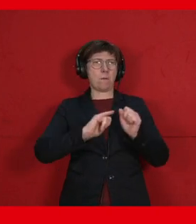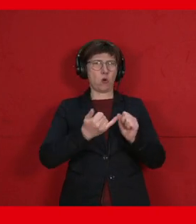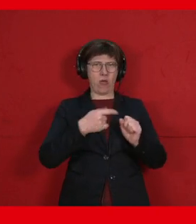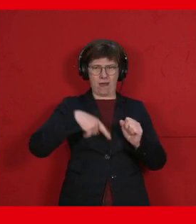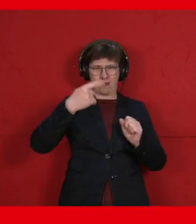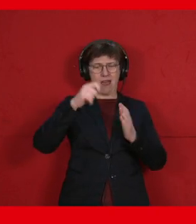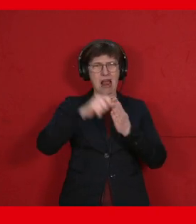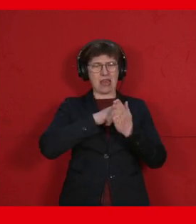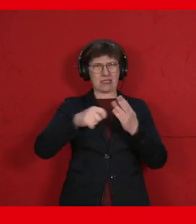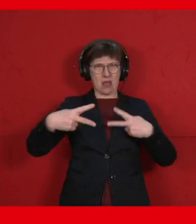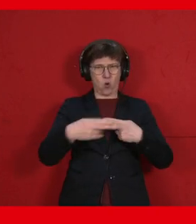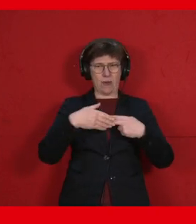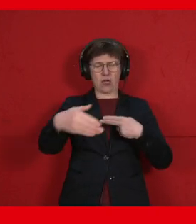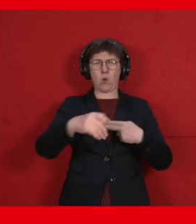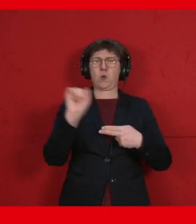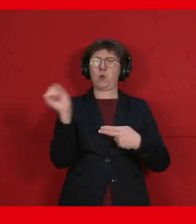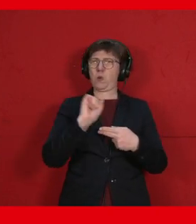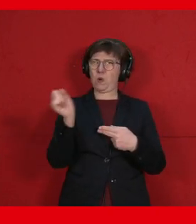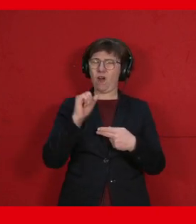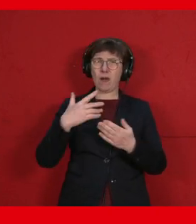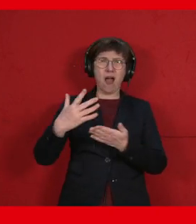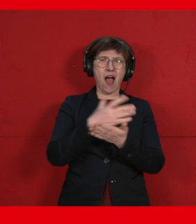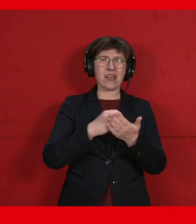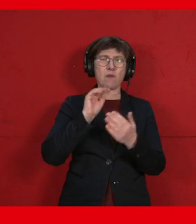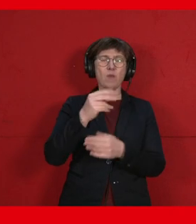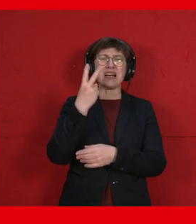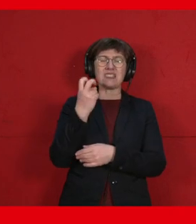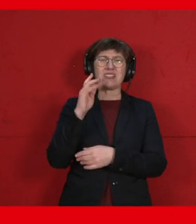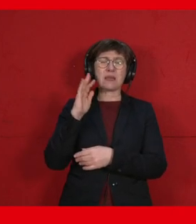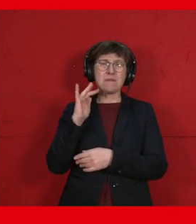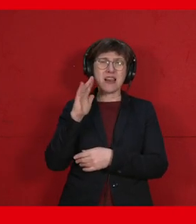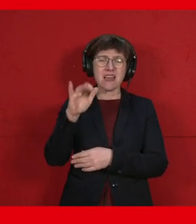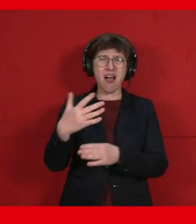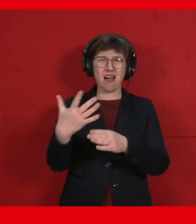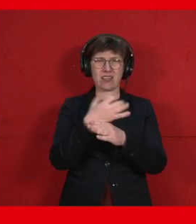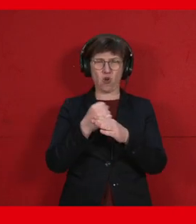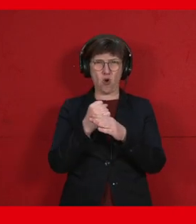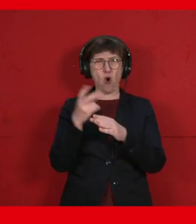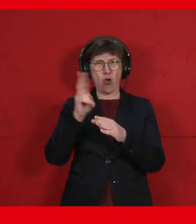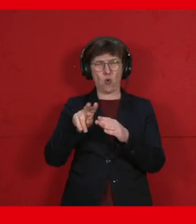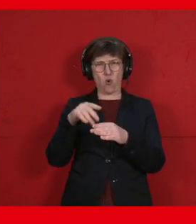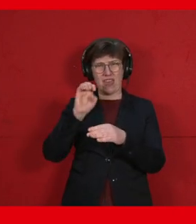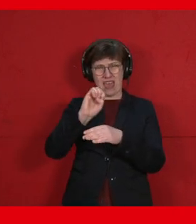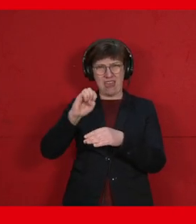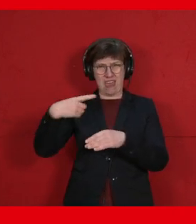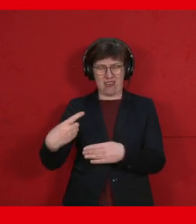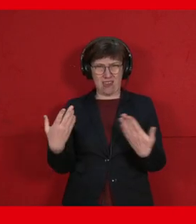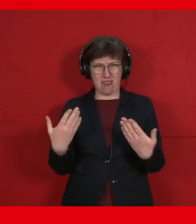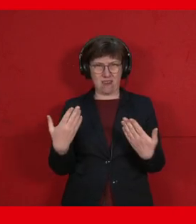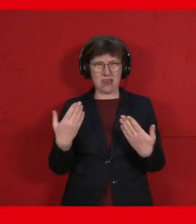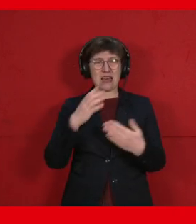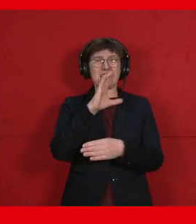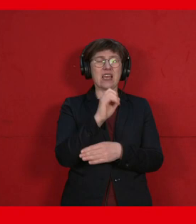kommenden Legislaturperiode gehört. Denn wir haben Einnahmen von weit über 20 Milliarden Euro aus der EEG-Umlage. Wir werden durch